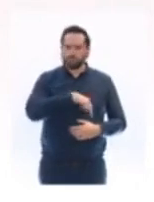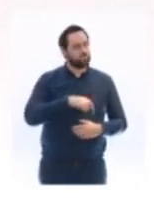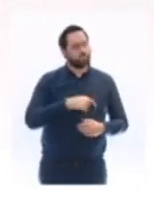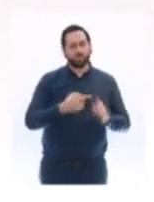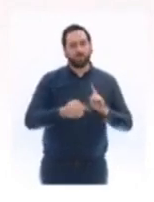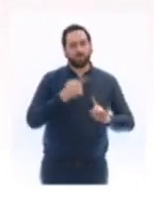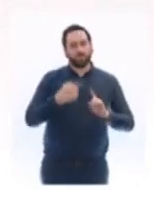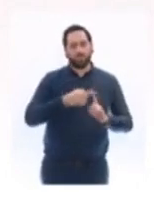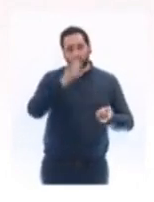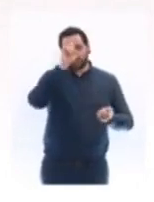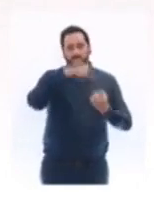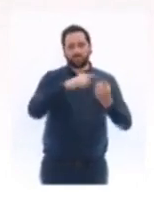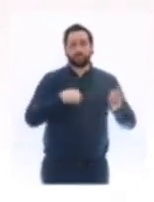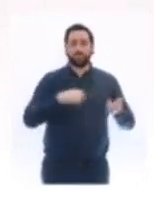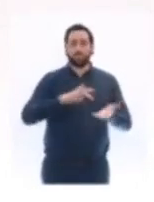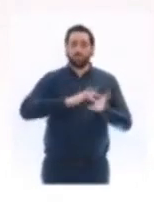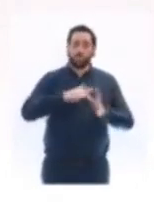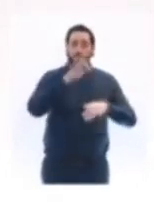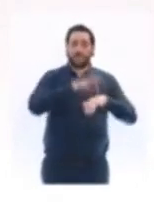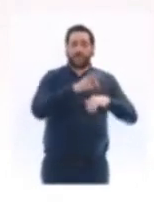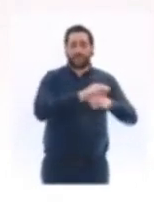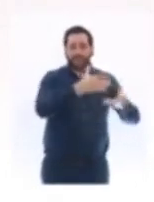en présenter les modalités.